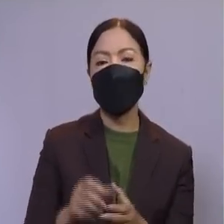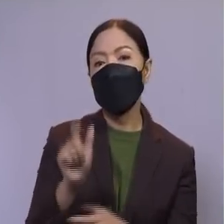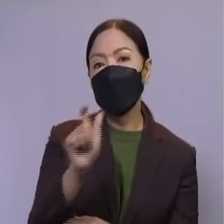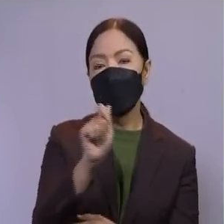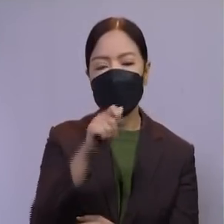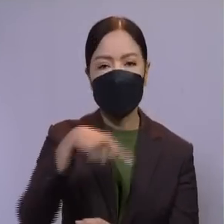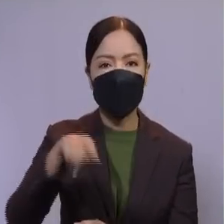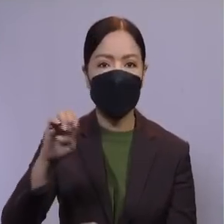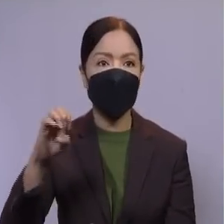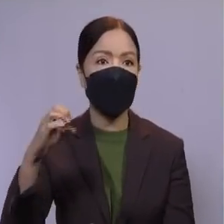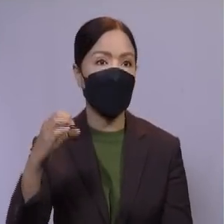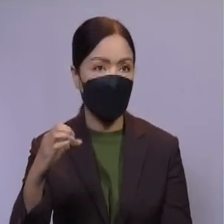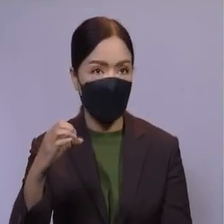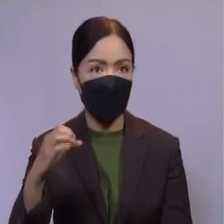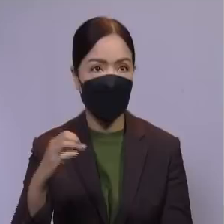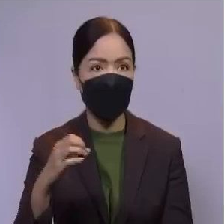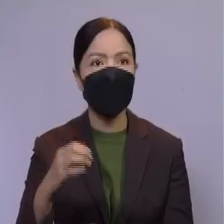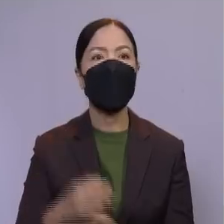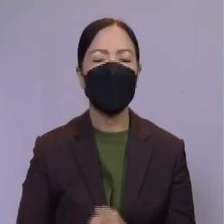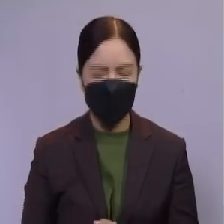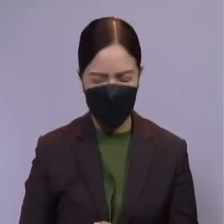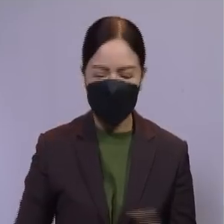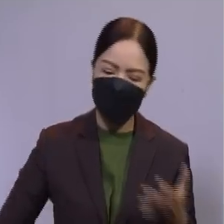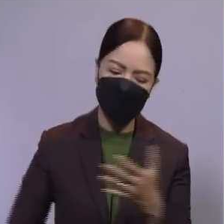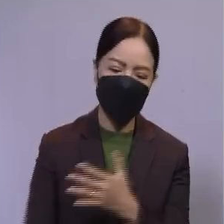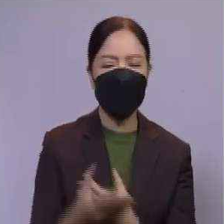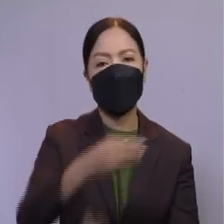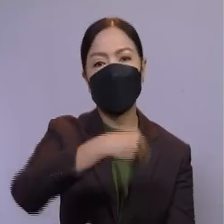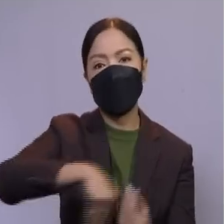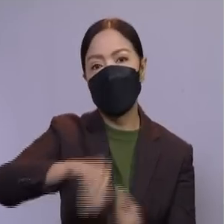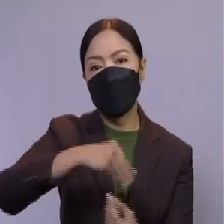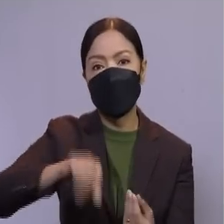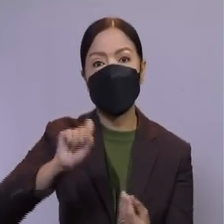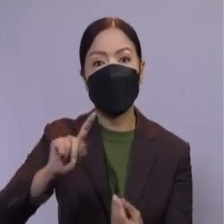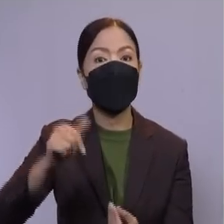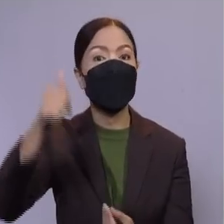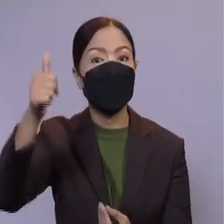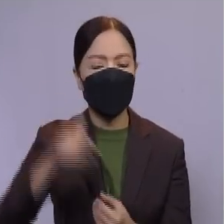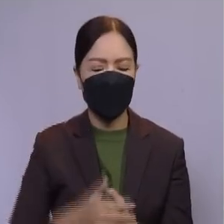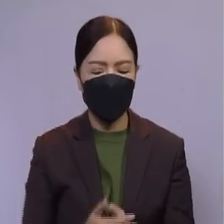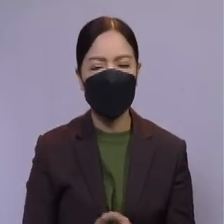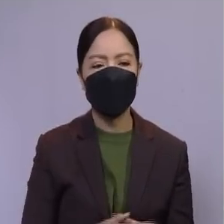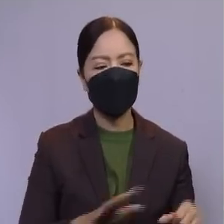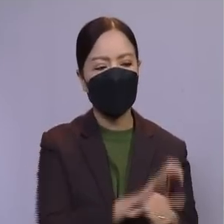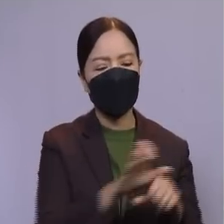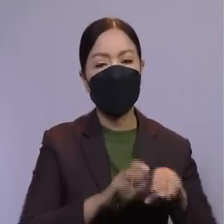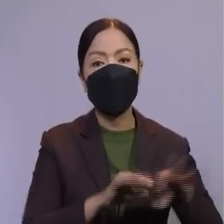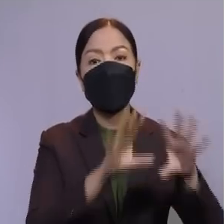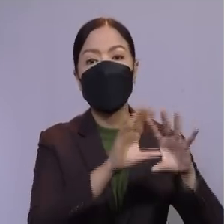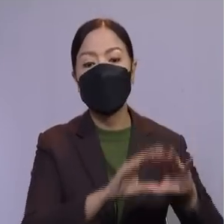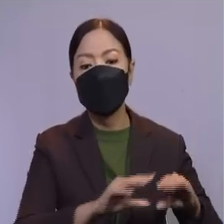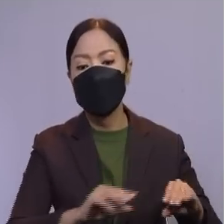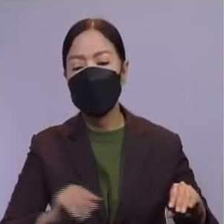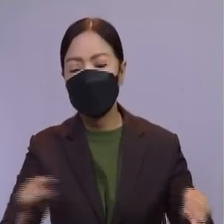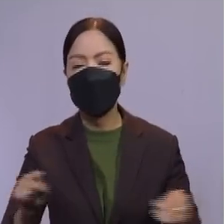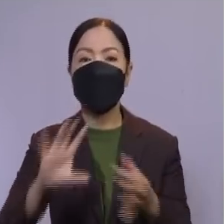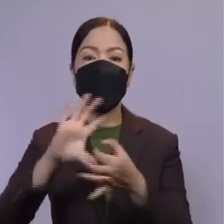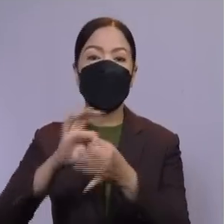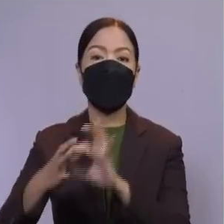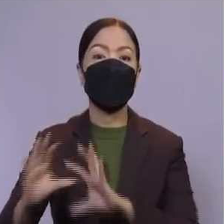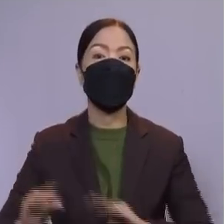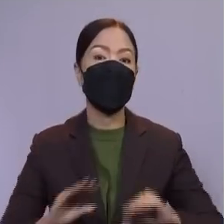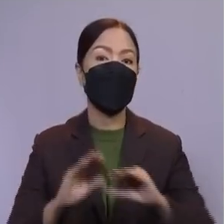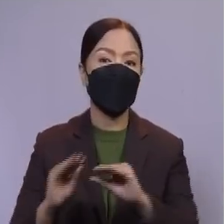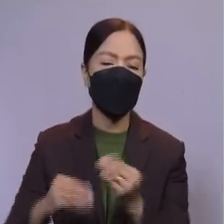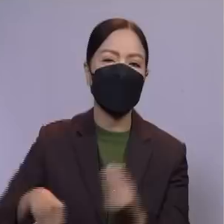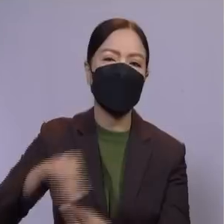ในรอบ 20ปีของไทยก็มาพร้อมกับโอกาสทางเศรษฐกิจหลังจากสถานการณ์โควิด 19แต่ว่าสื่อตั้งข้อสังเกตว่า